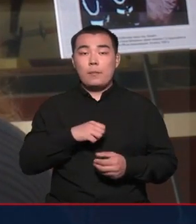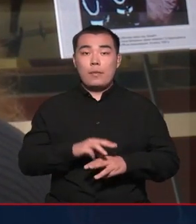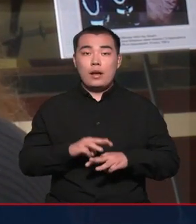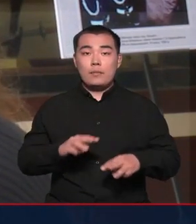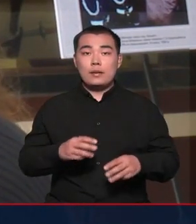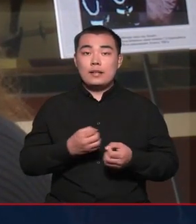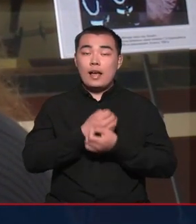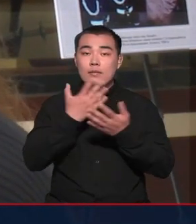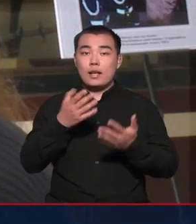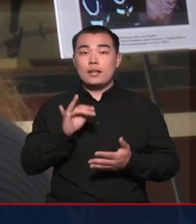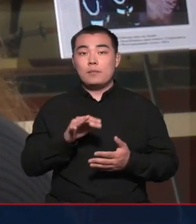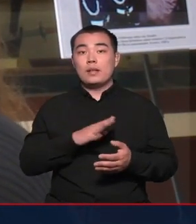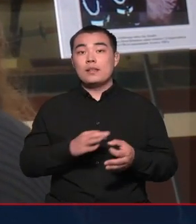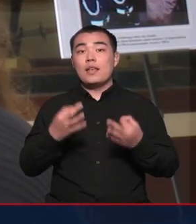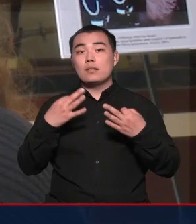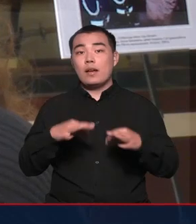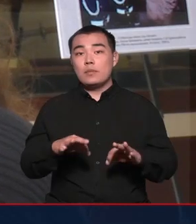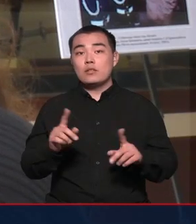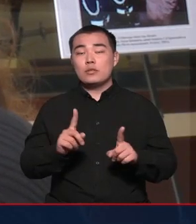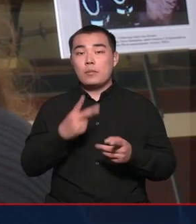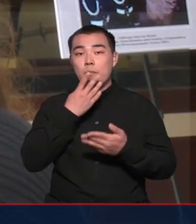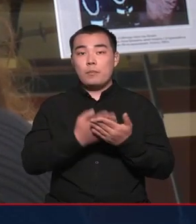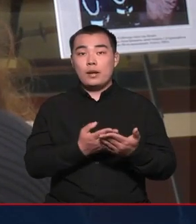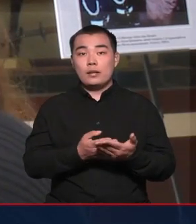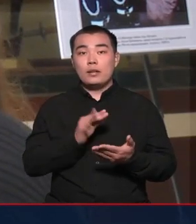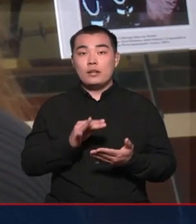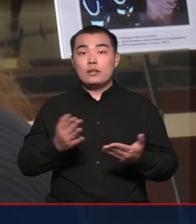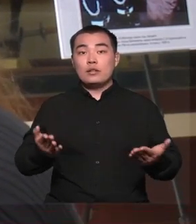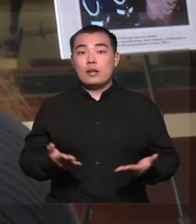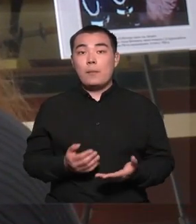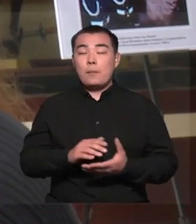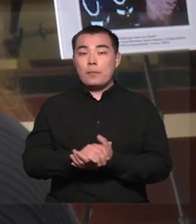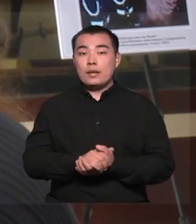процветал, был независимый, жил в мире и согласии.